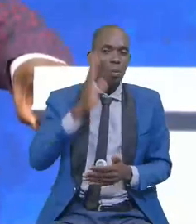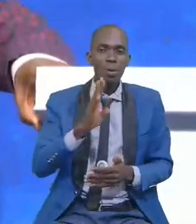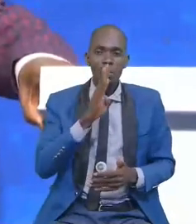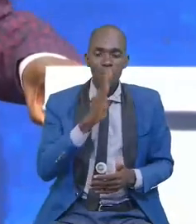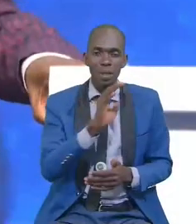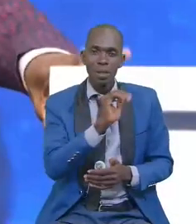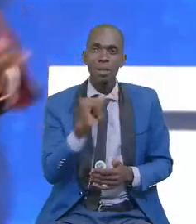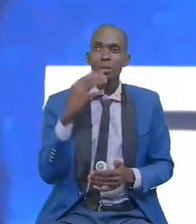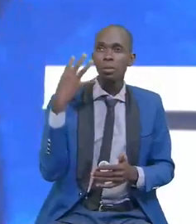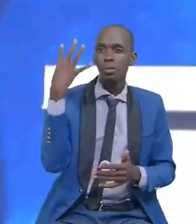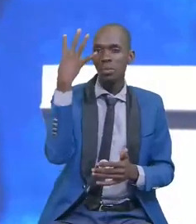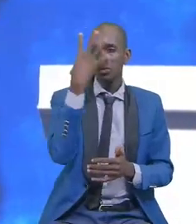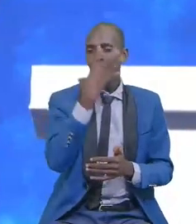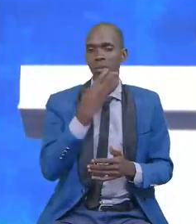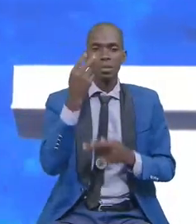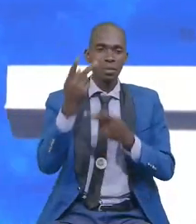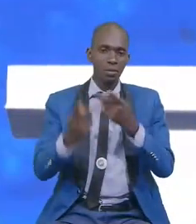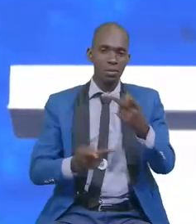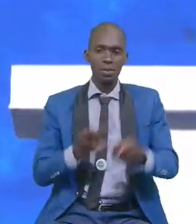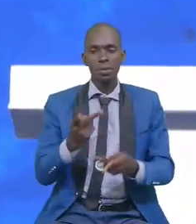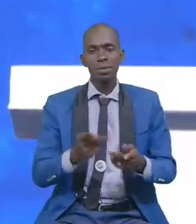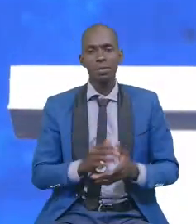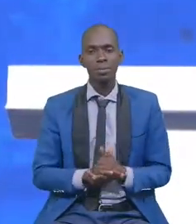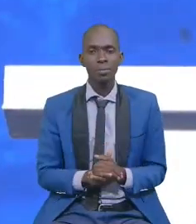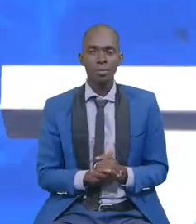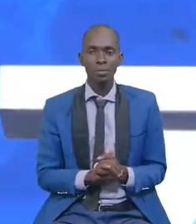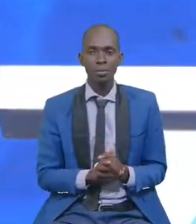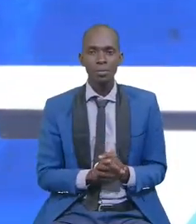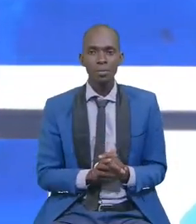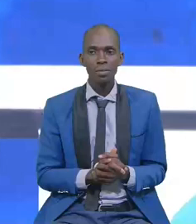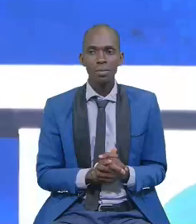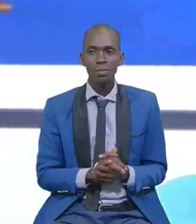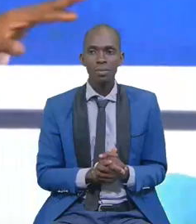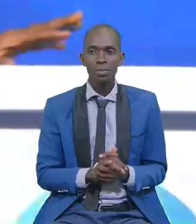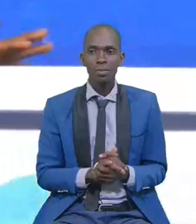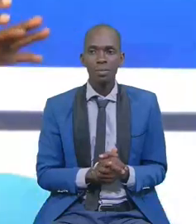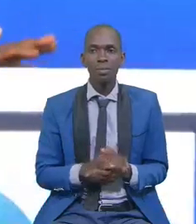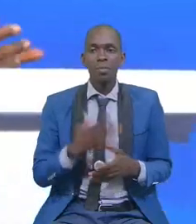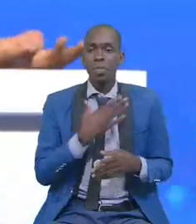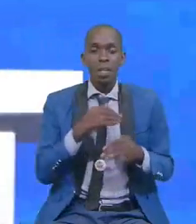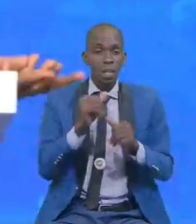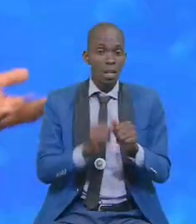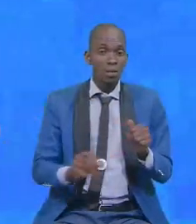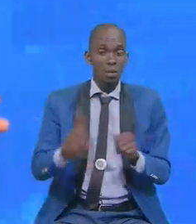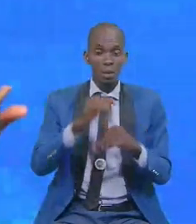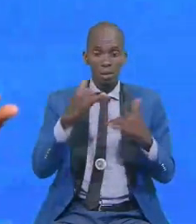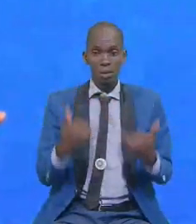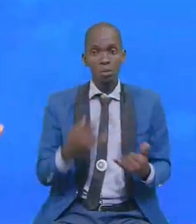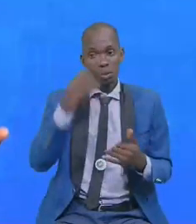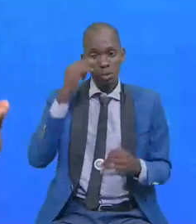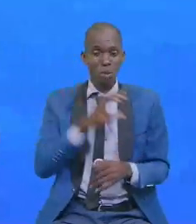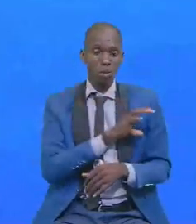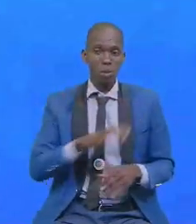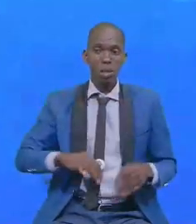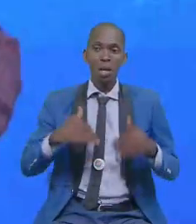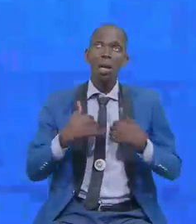À cause de cette révélation prédite, qui aura donc cette visitation attendue? Et chacun maintenant, parce